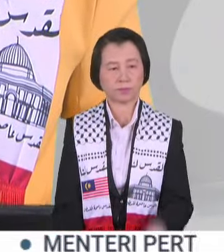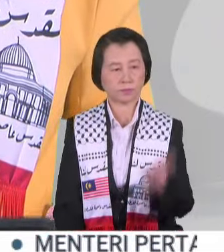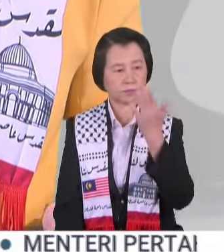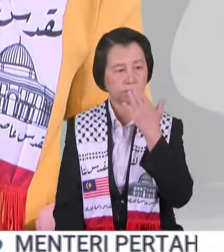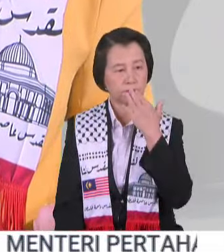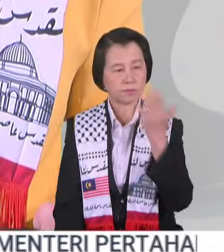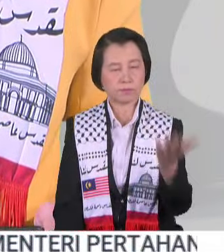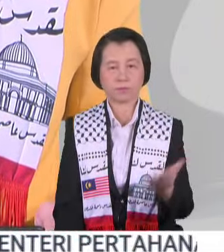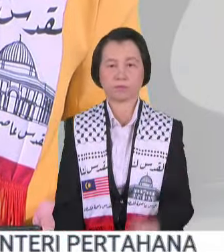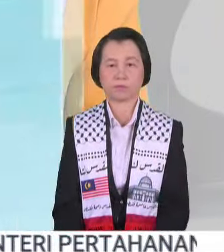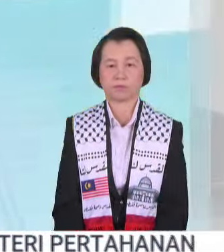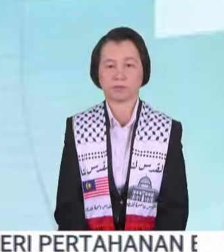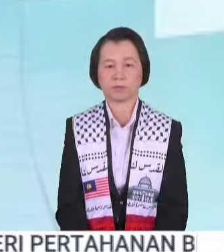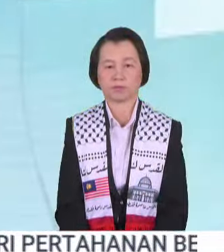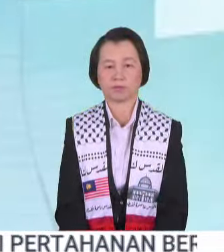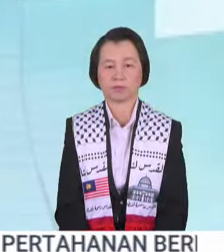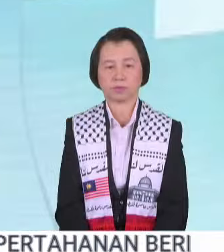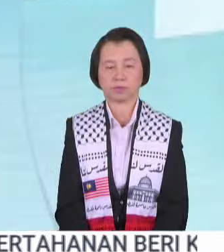Baik, terima kasih Awatif.